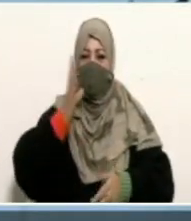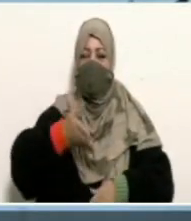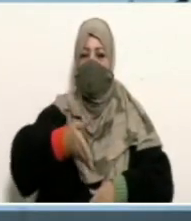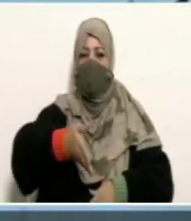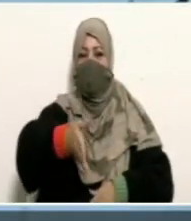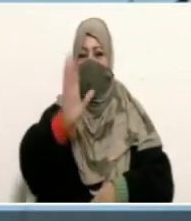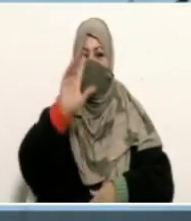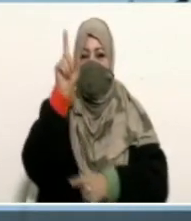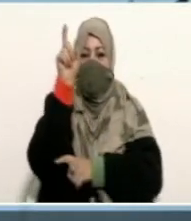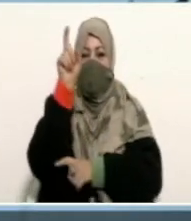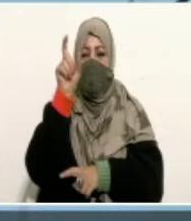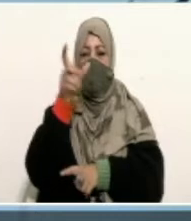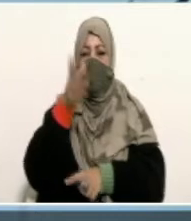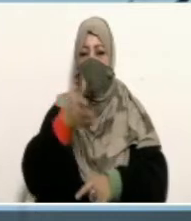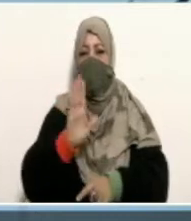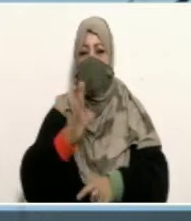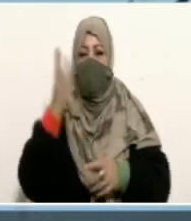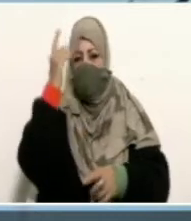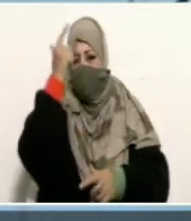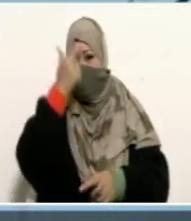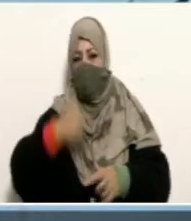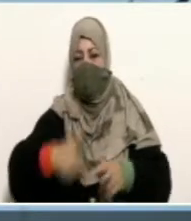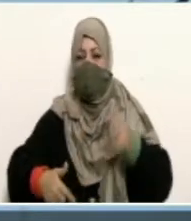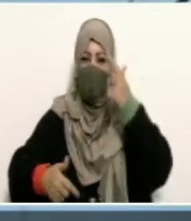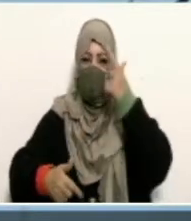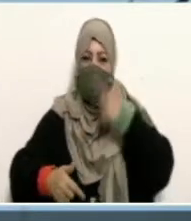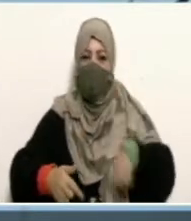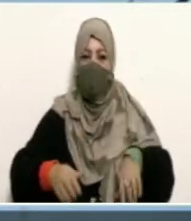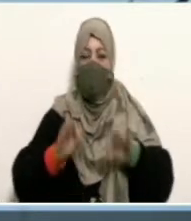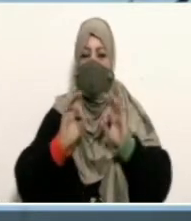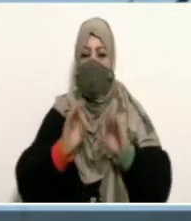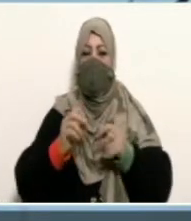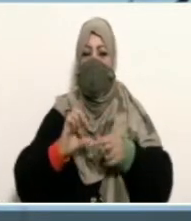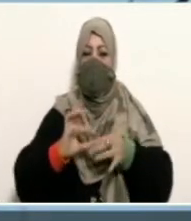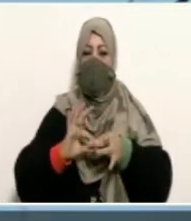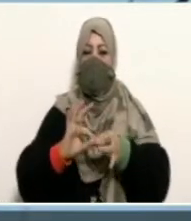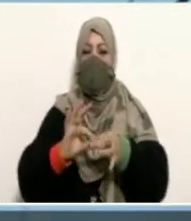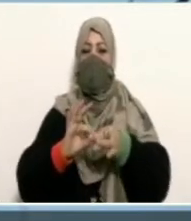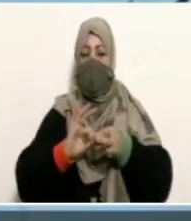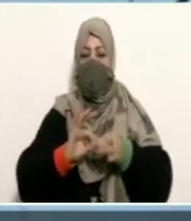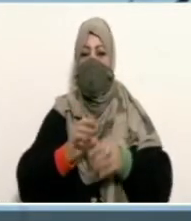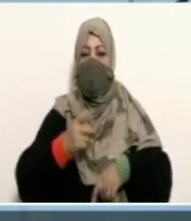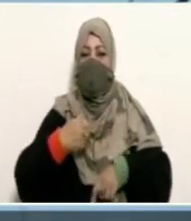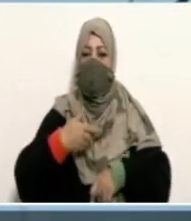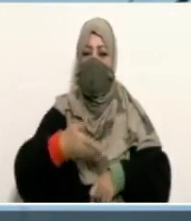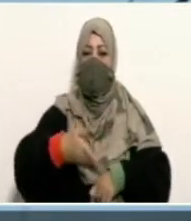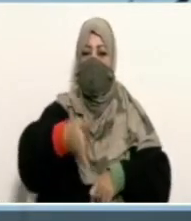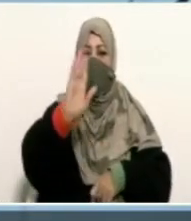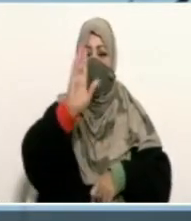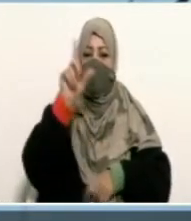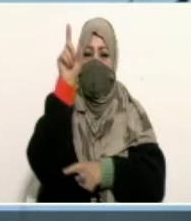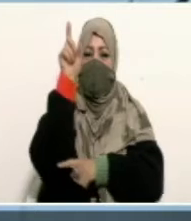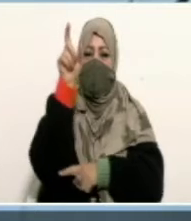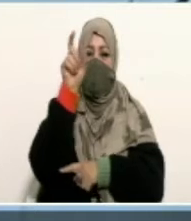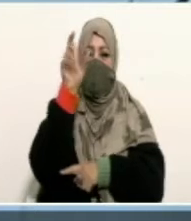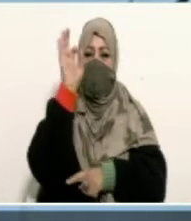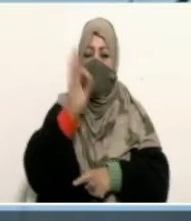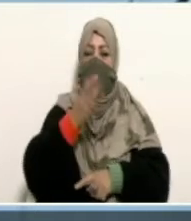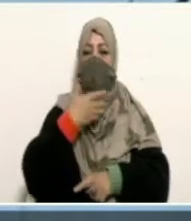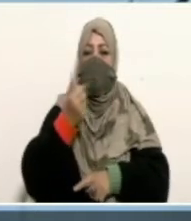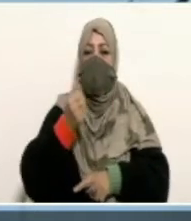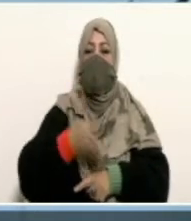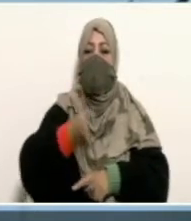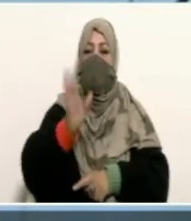ويكون الغسل متصلا بالرواح والذهاب إلى لصلاة الجمعة، لا يفصل بينها